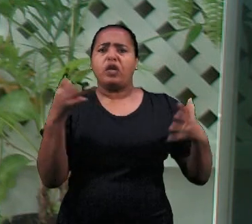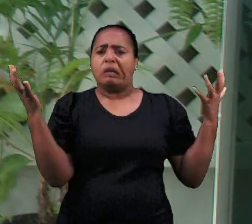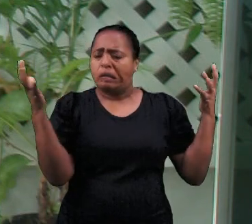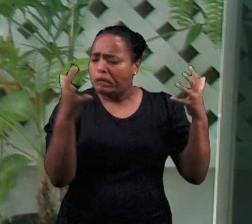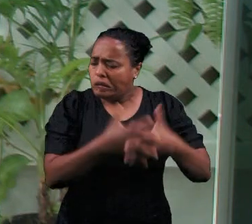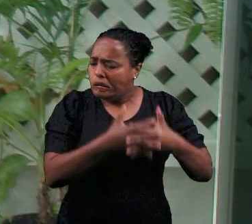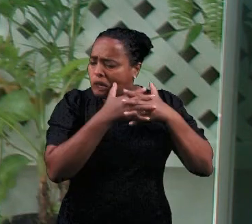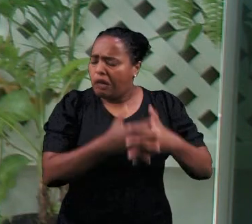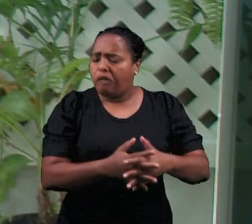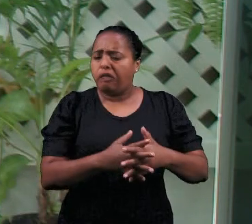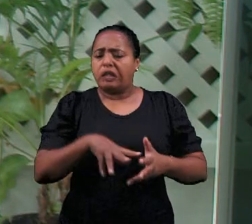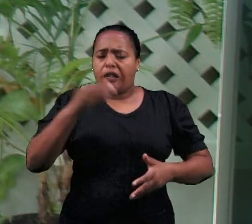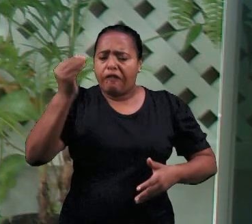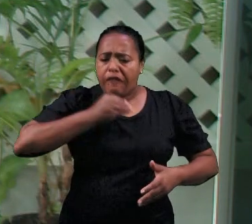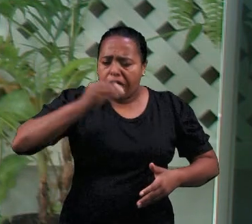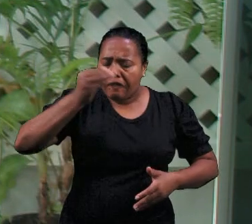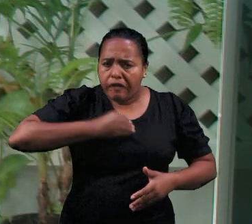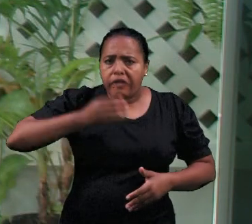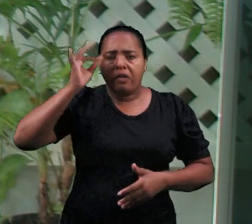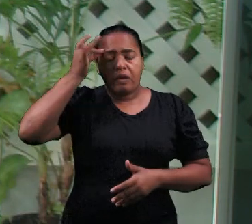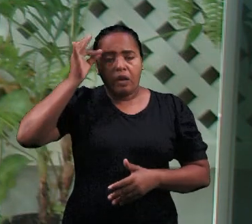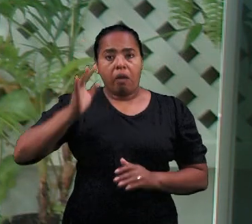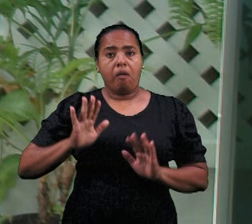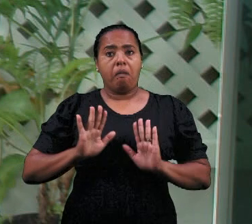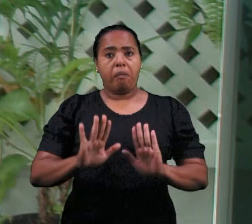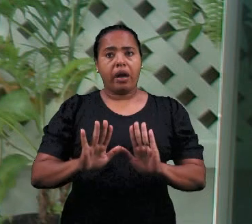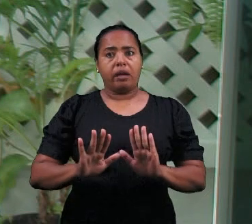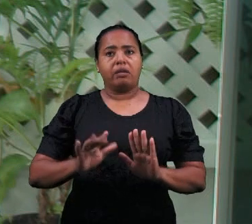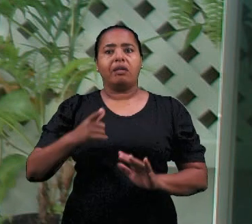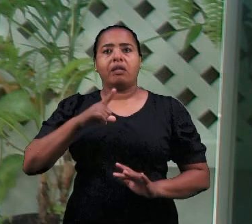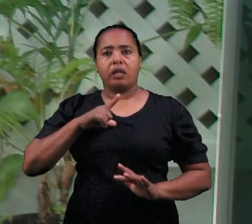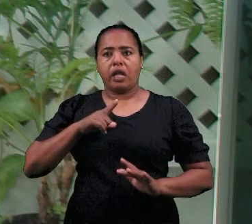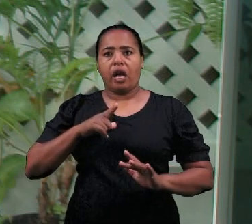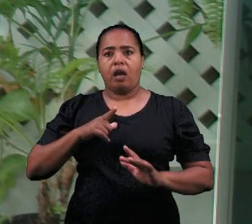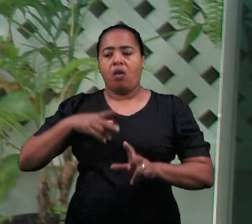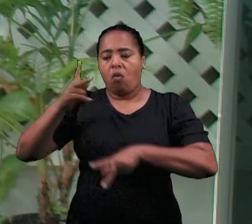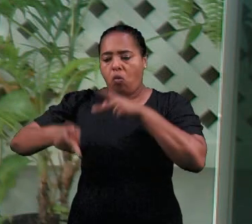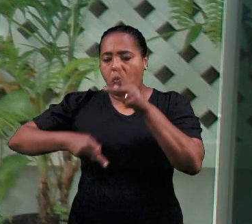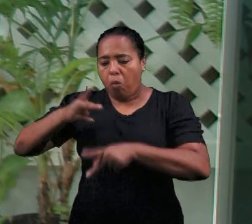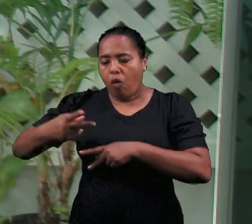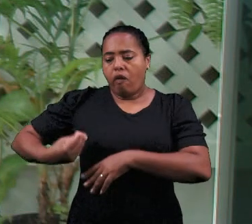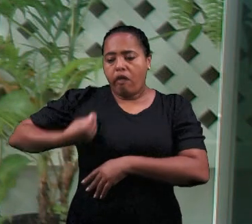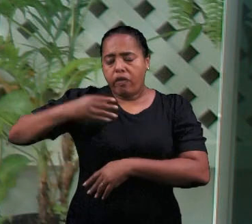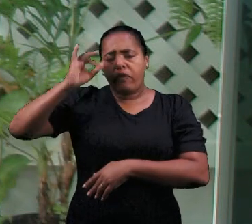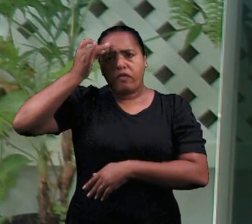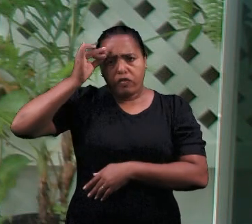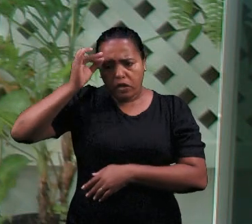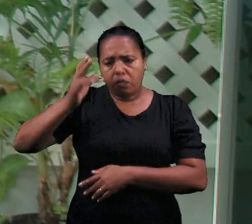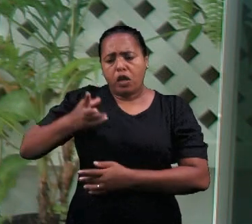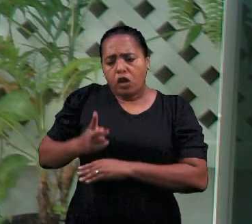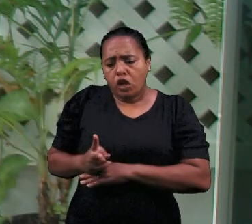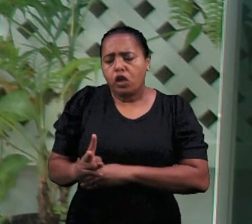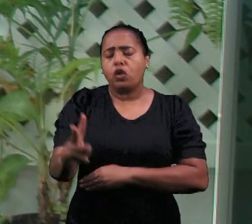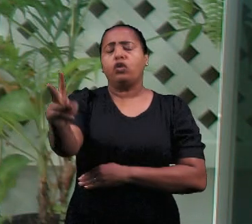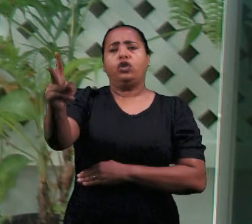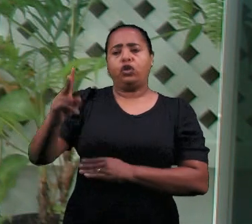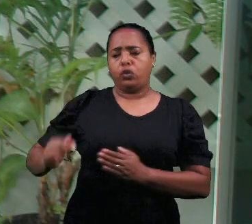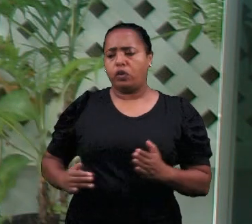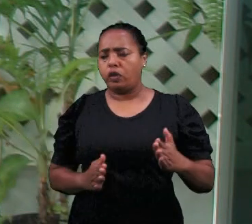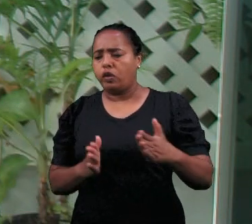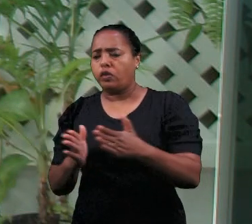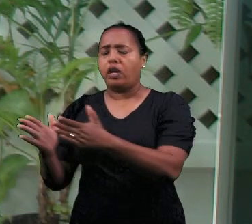doute, apporter la confusion, apporter le découragement. Mais il y a un peuple dans